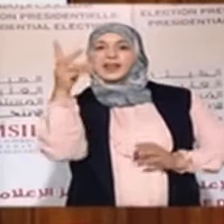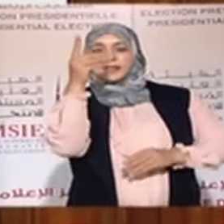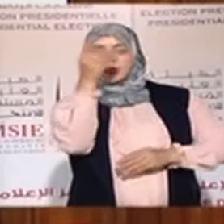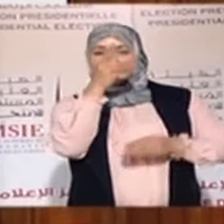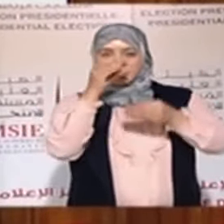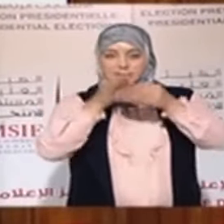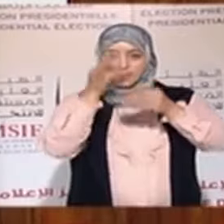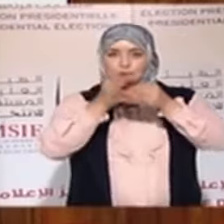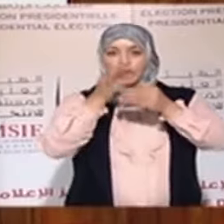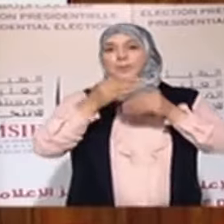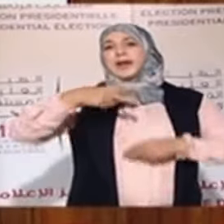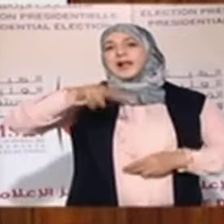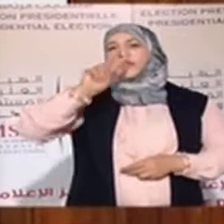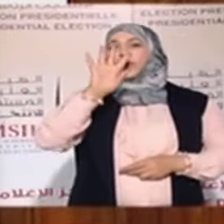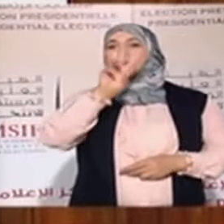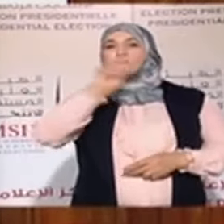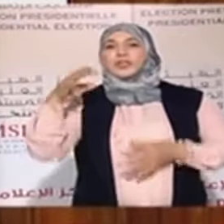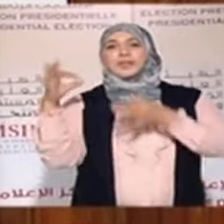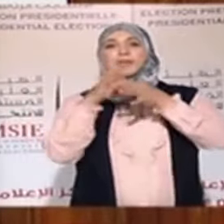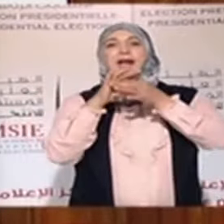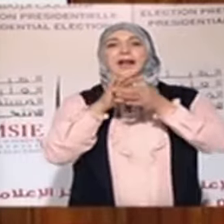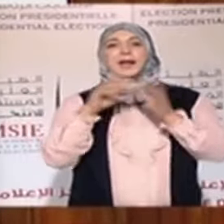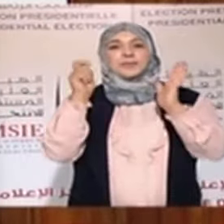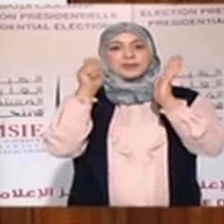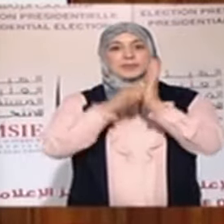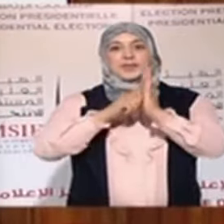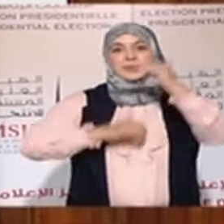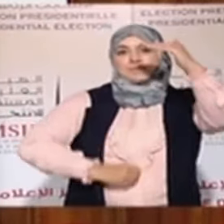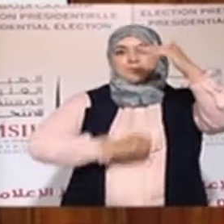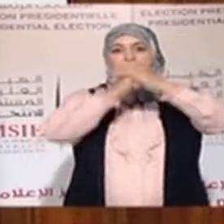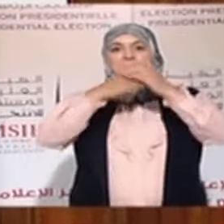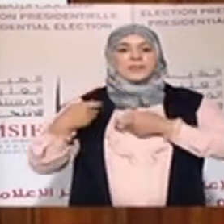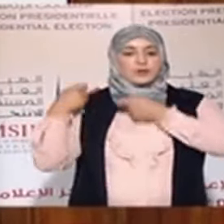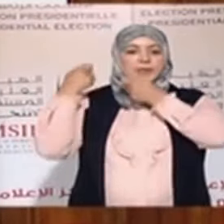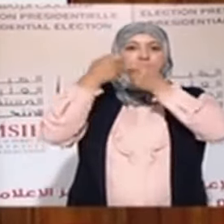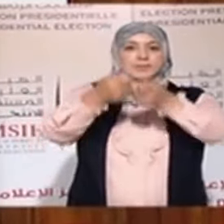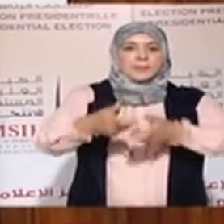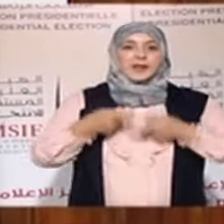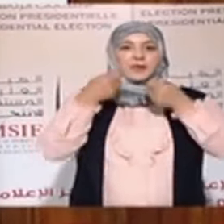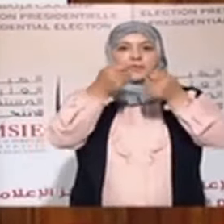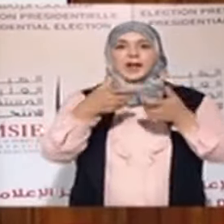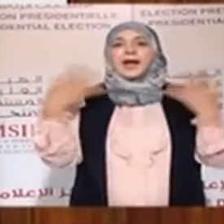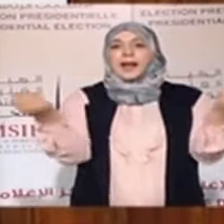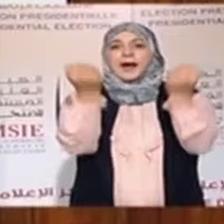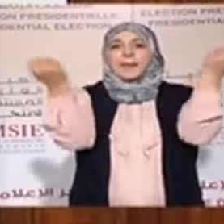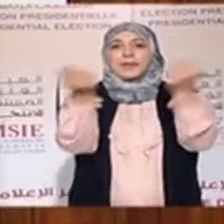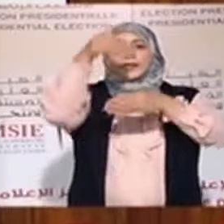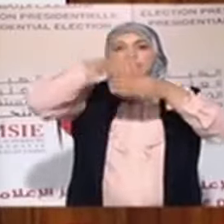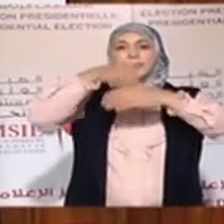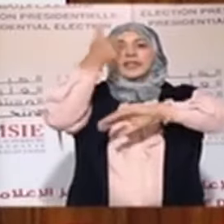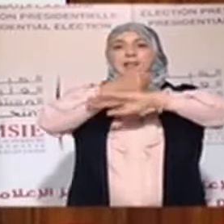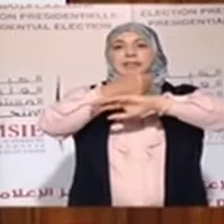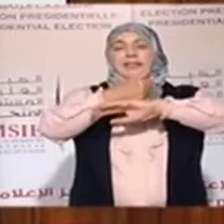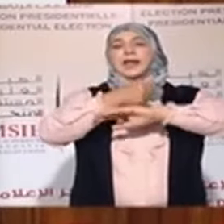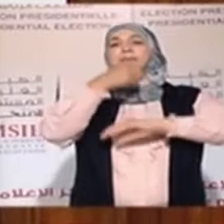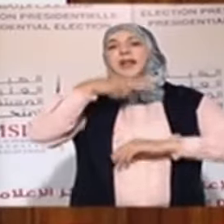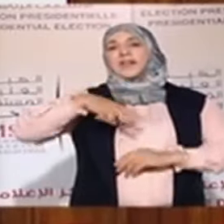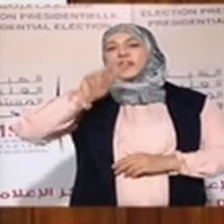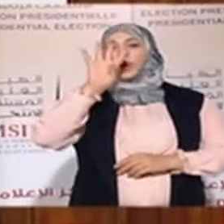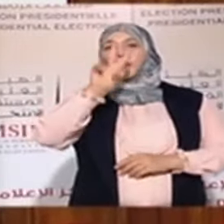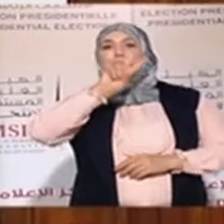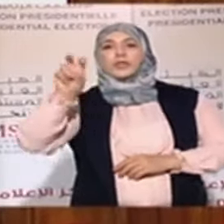سبتمبر 2024 المتعلق بتحديد السقف الجملي للإنفاق على حملة الانتخابات الرئاسية لسنة